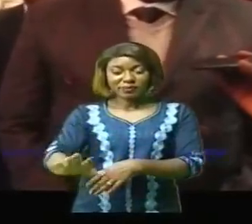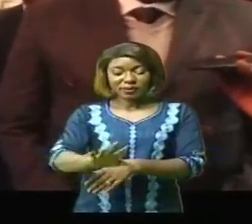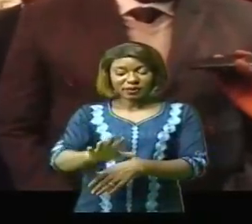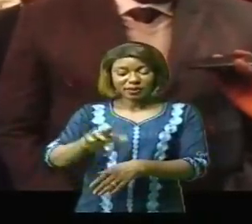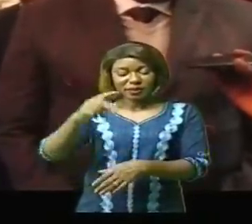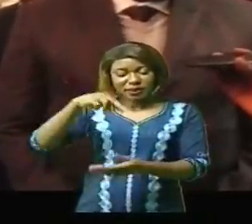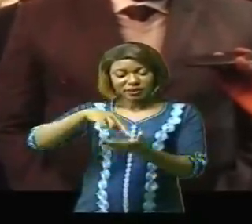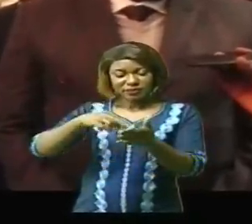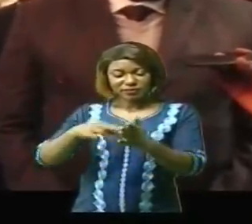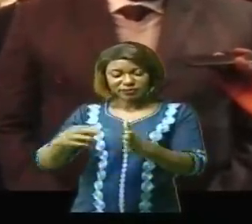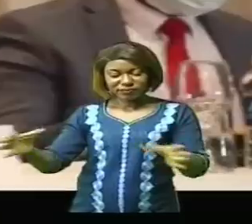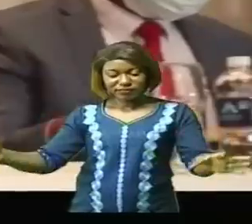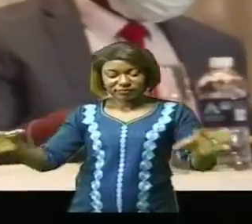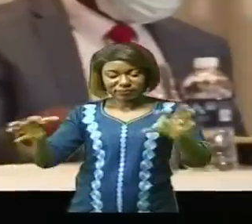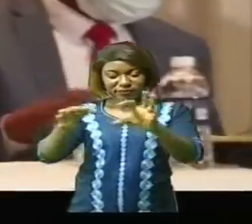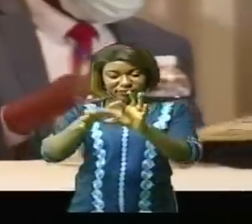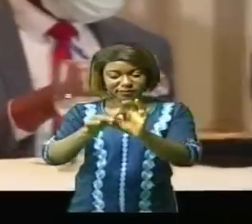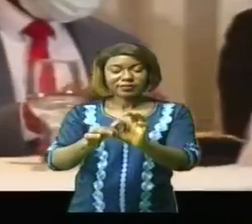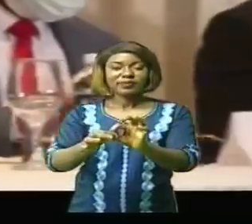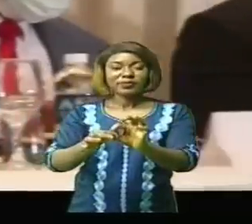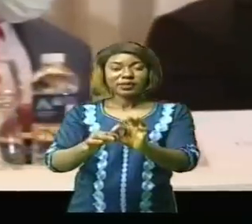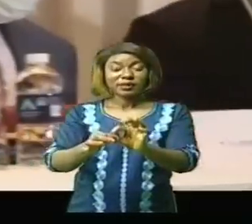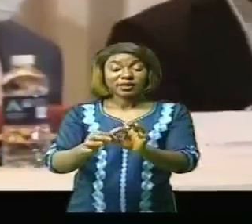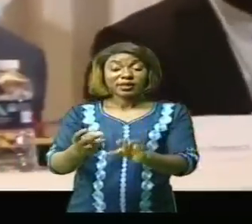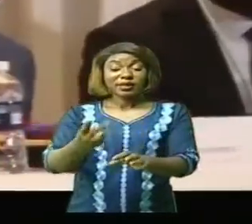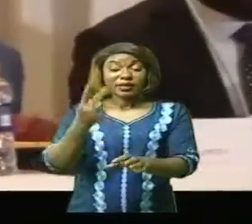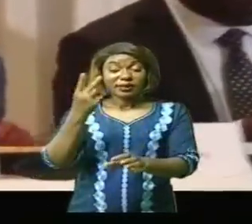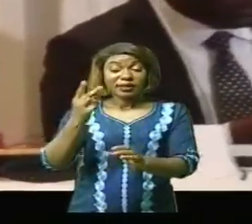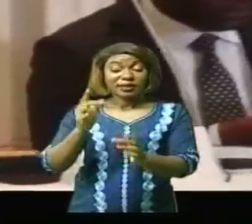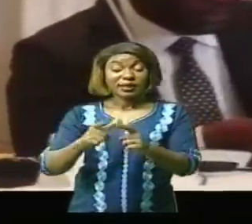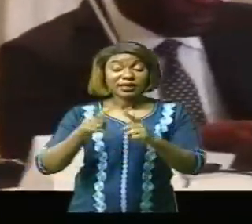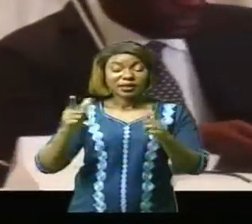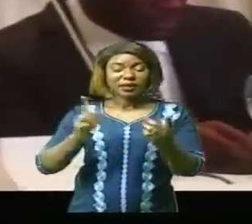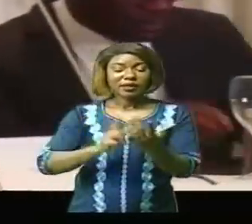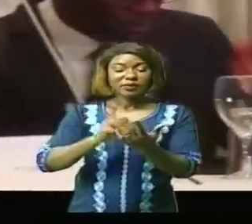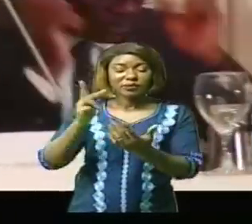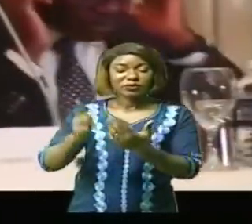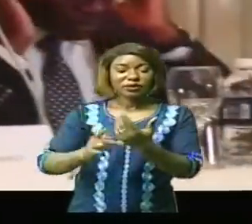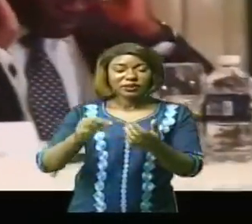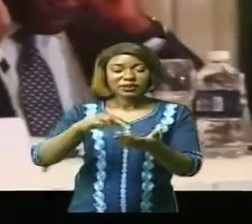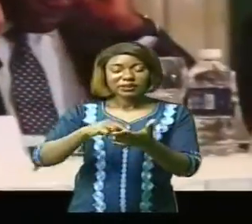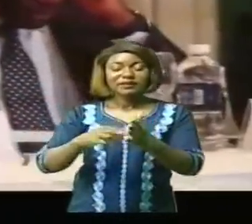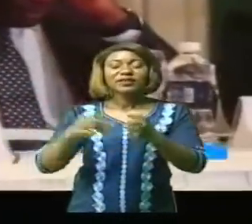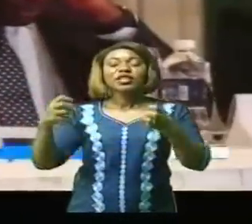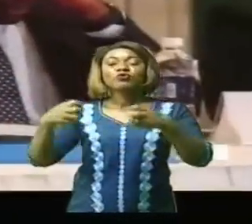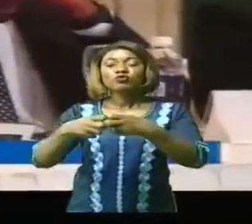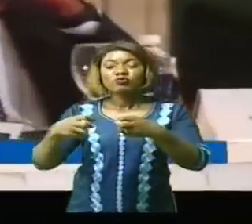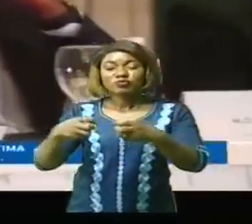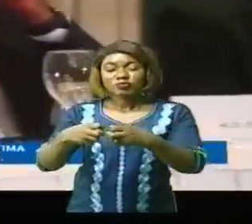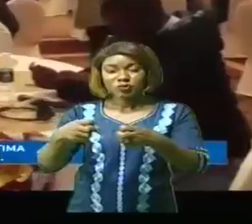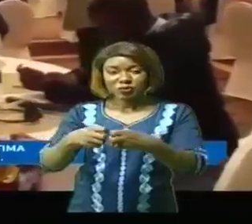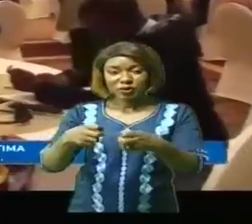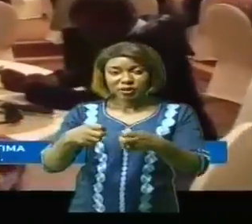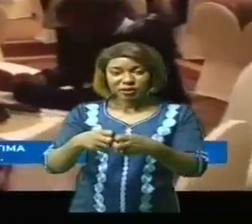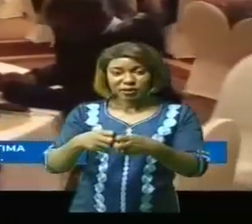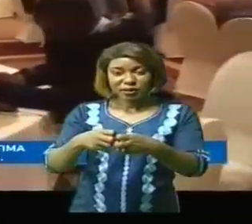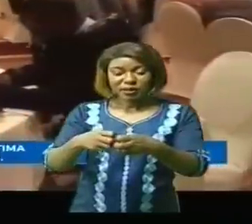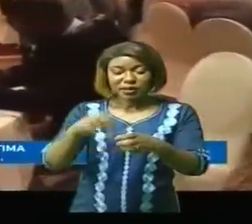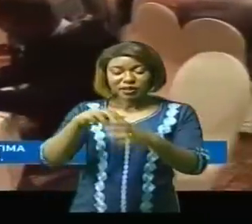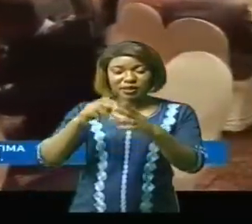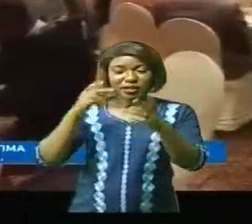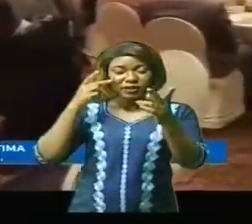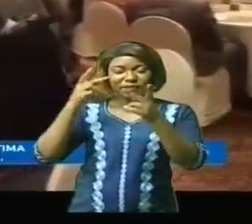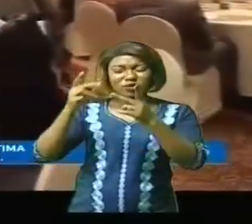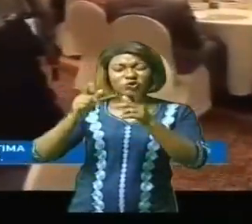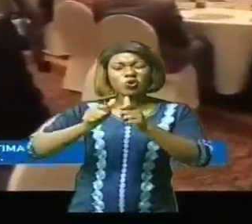se matérialiser très rapidement. Ces deux grands projets seraient donc la partie énergie de l'iceberg d'une vision beaucoup